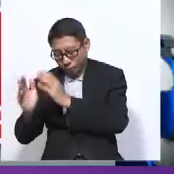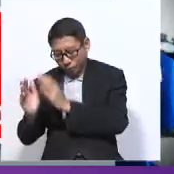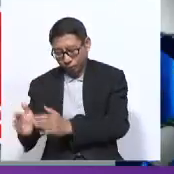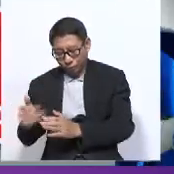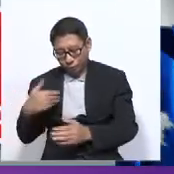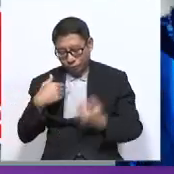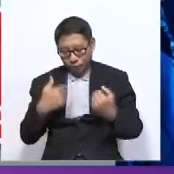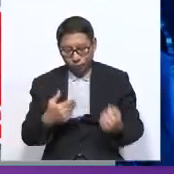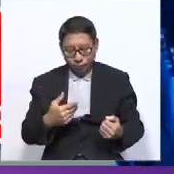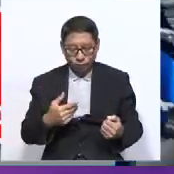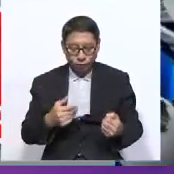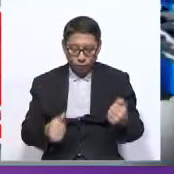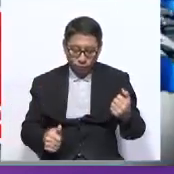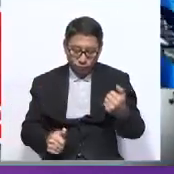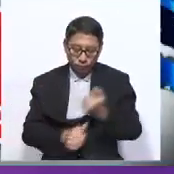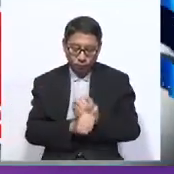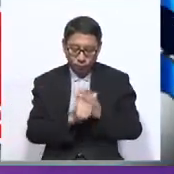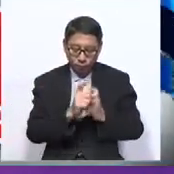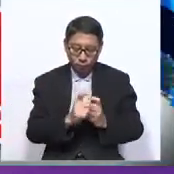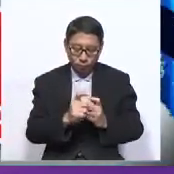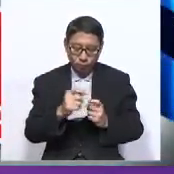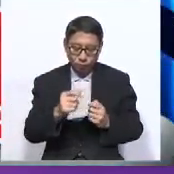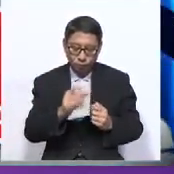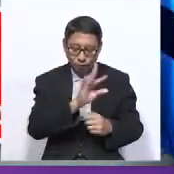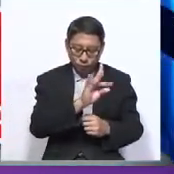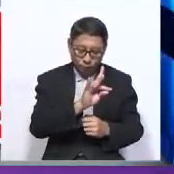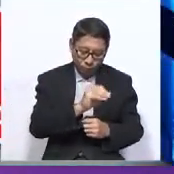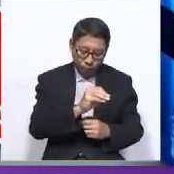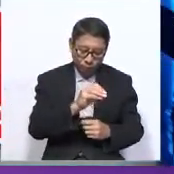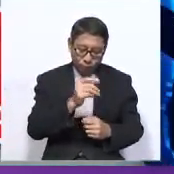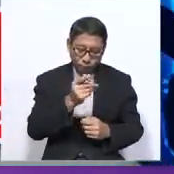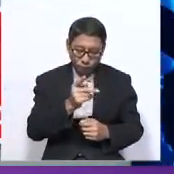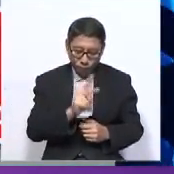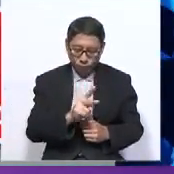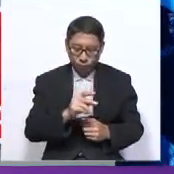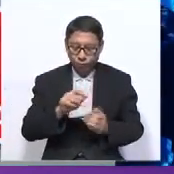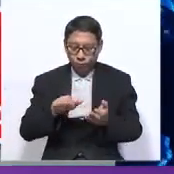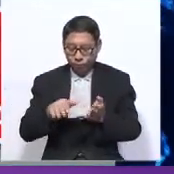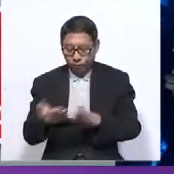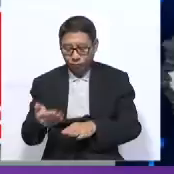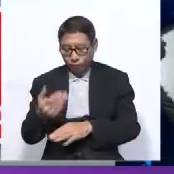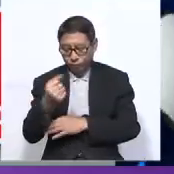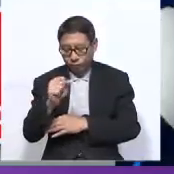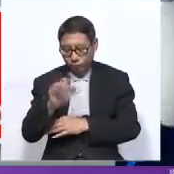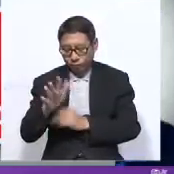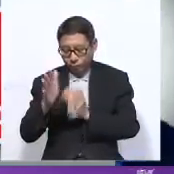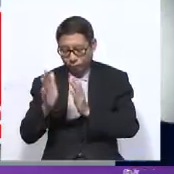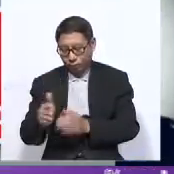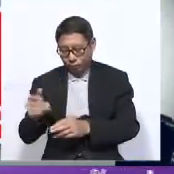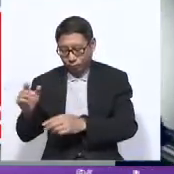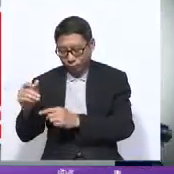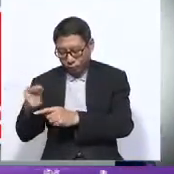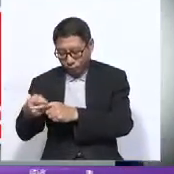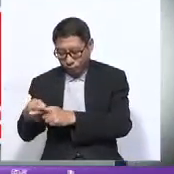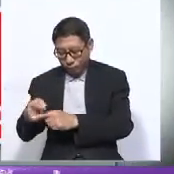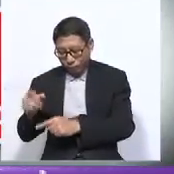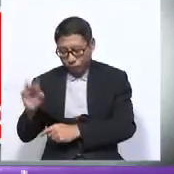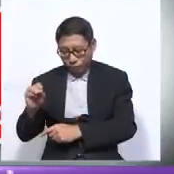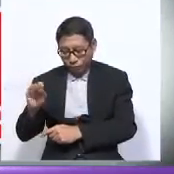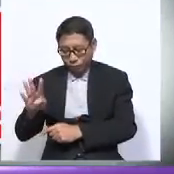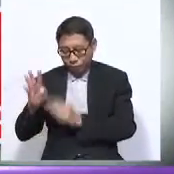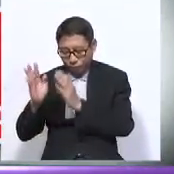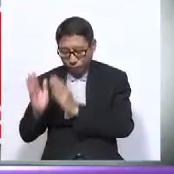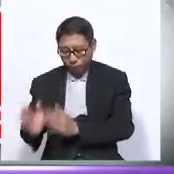ปีมีอุบัติเหตุเกิดขึ้นบนถนนในช่วงนี้80ครั้งมีผู้เสียชีวิต15คนและบาดเจ็บ84คน